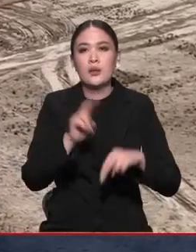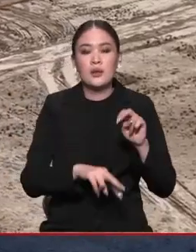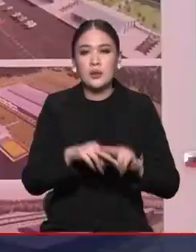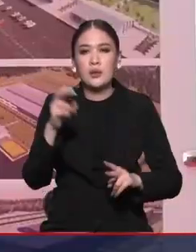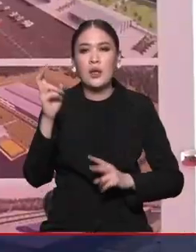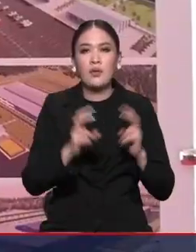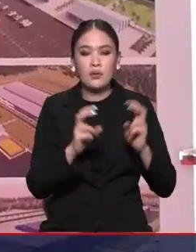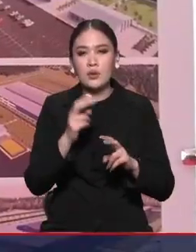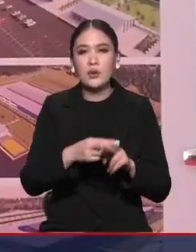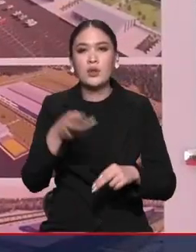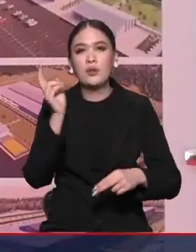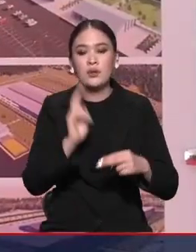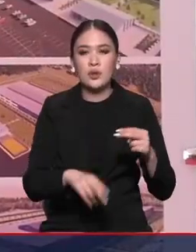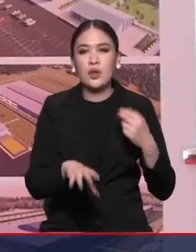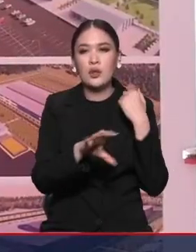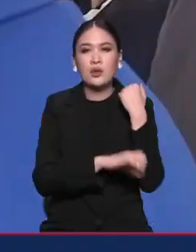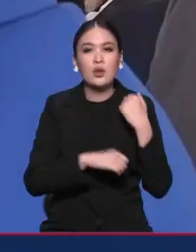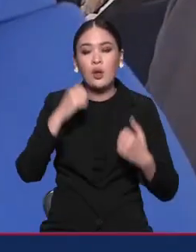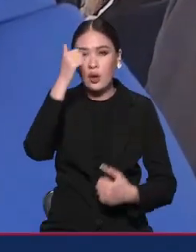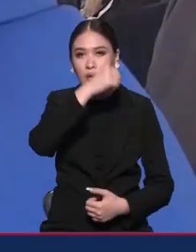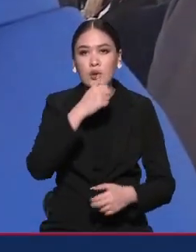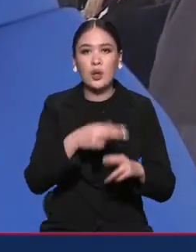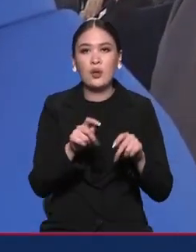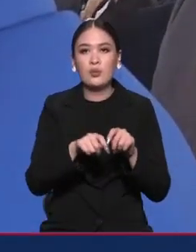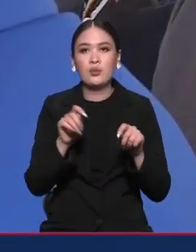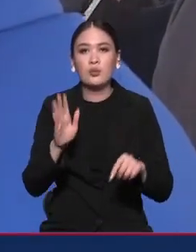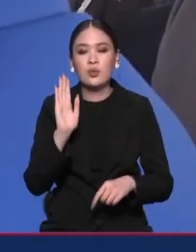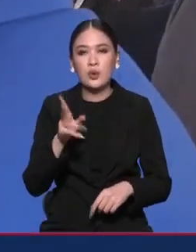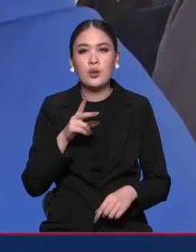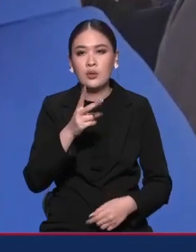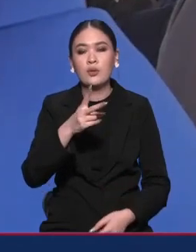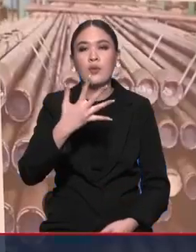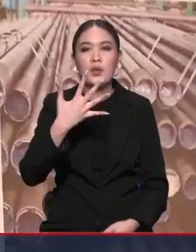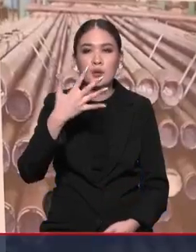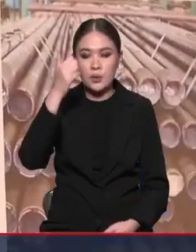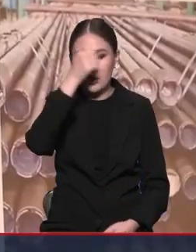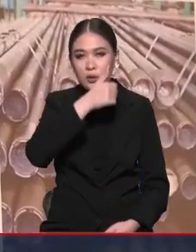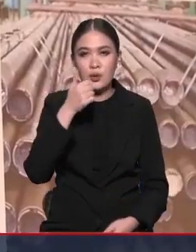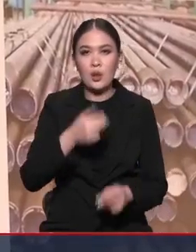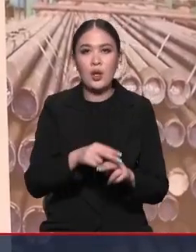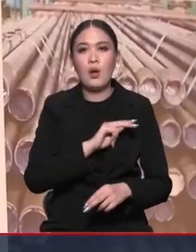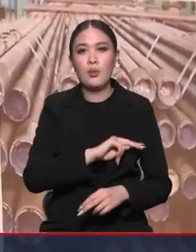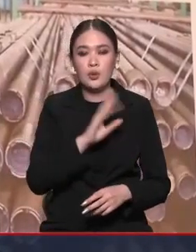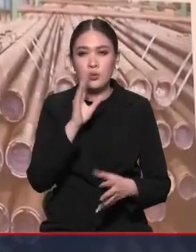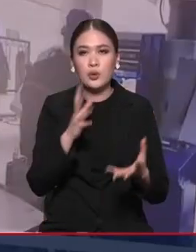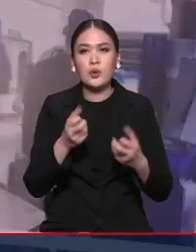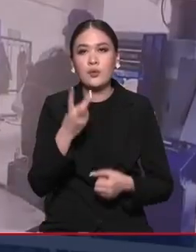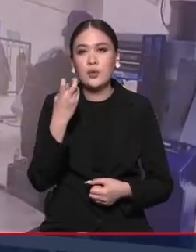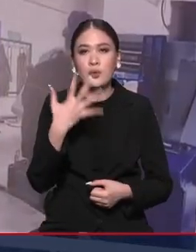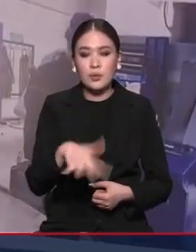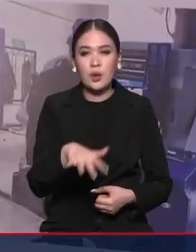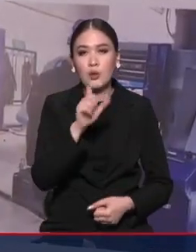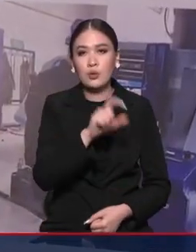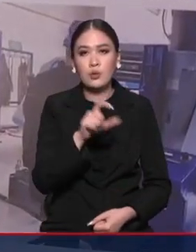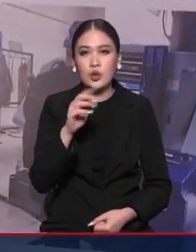планируют завершить к концу года. Первый продукт здесь появится уже в январе 2025-го. Работу здесь могут получить 250 жителей